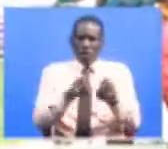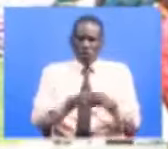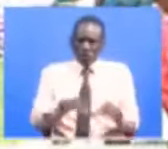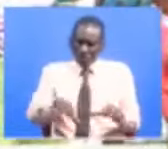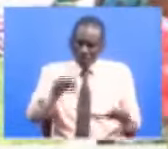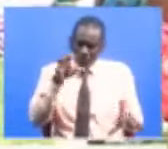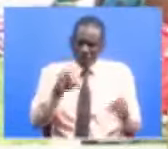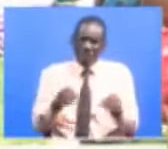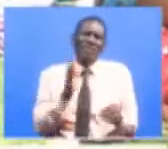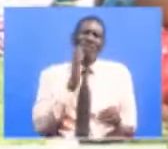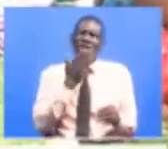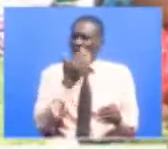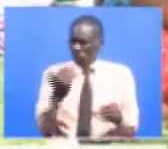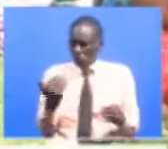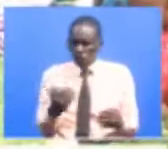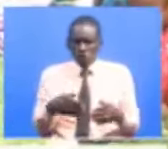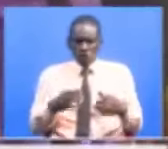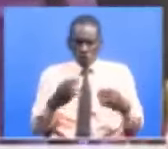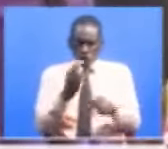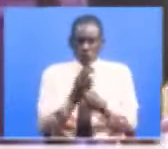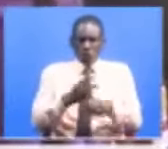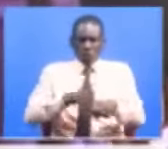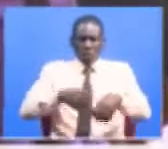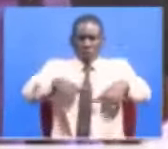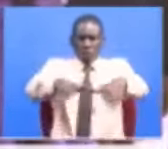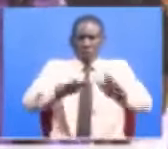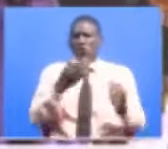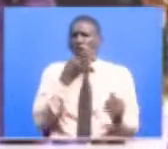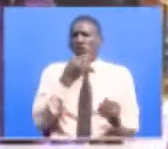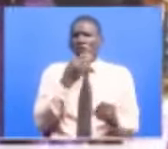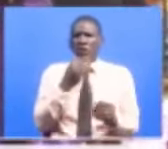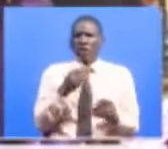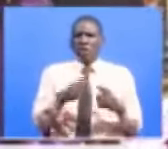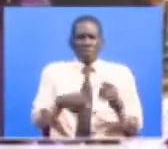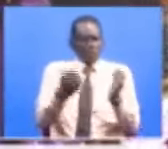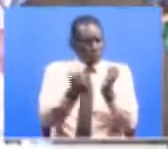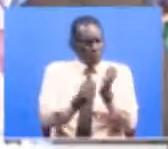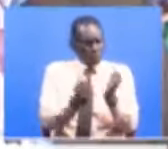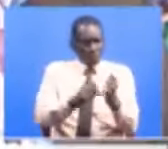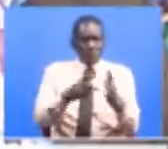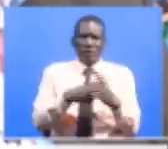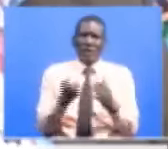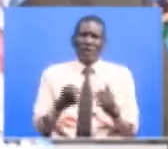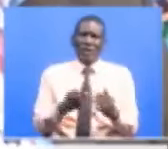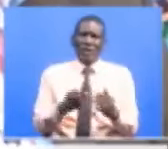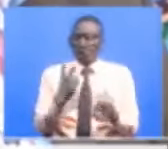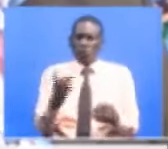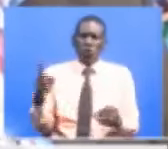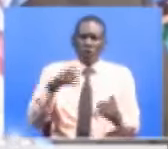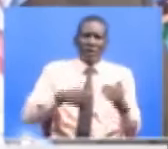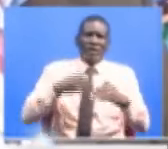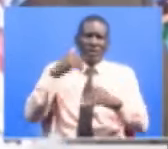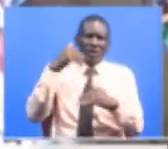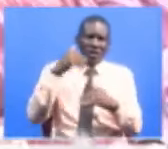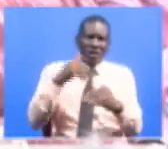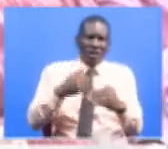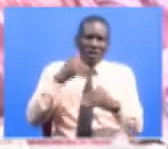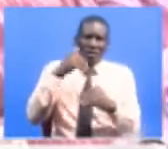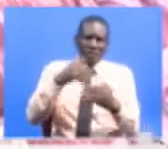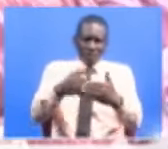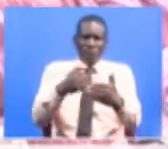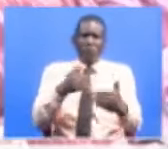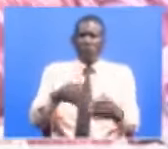watoto ambao wangevaa siku ya mazishi ya baba yao. Lakini nuksi zikabisha hodi siku mbili tu kabla ya